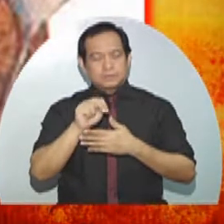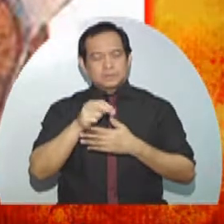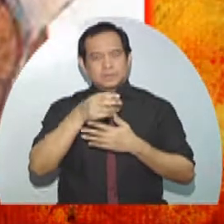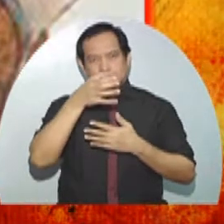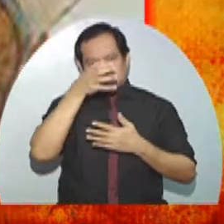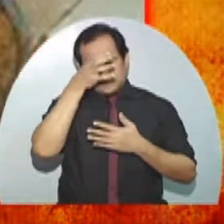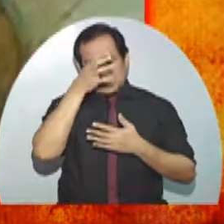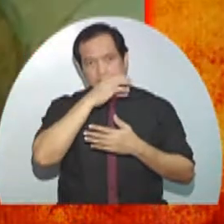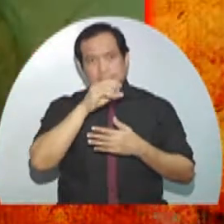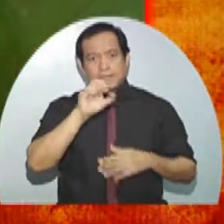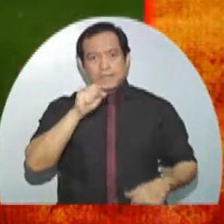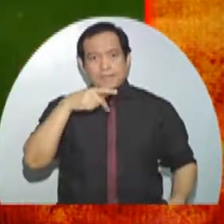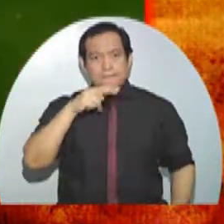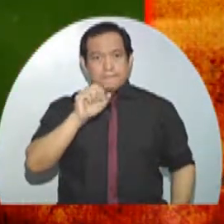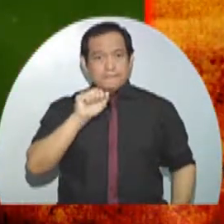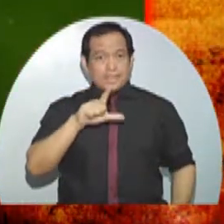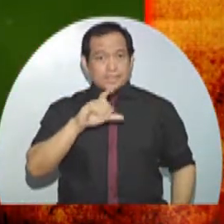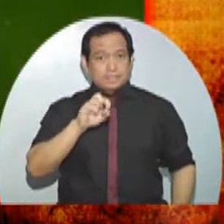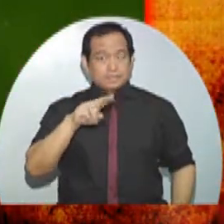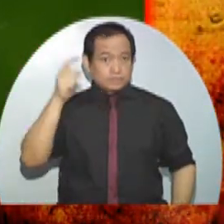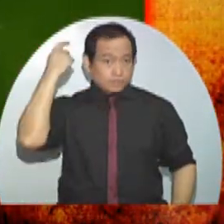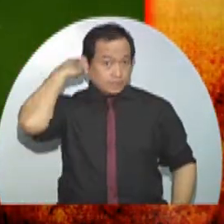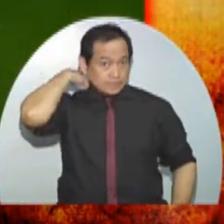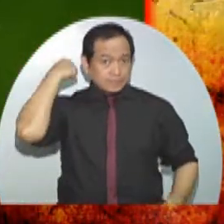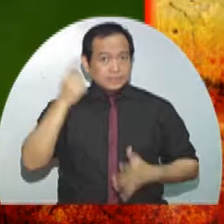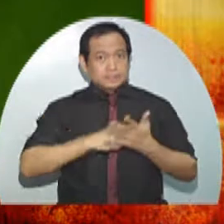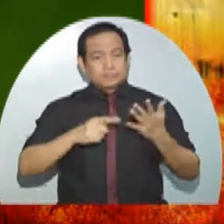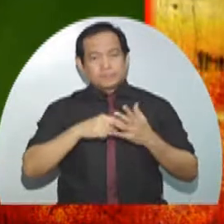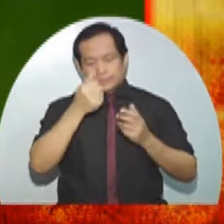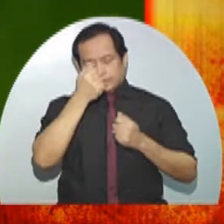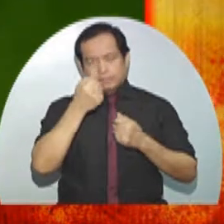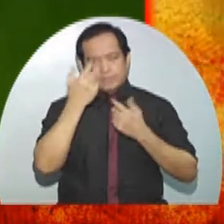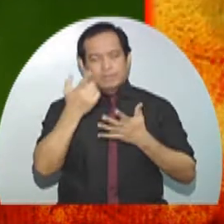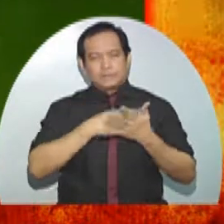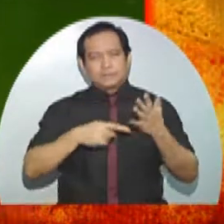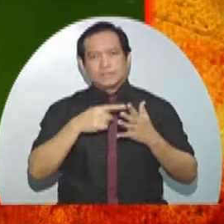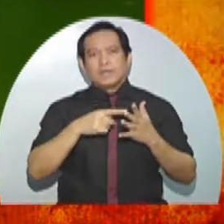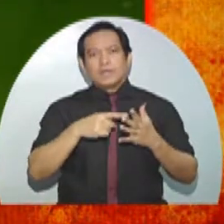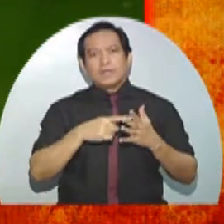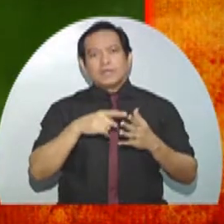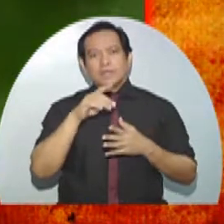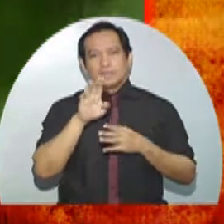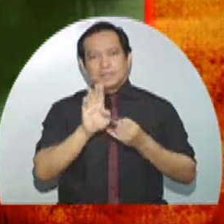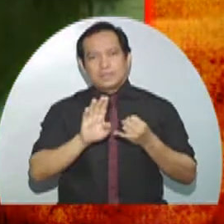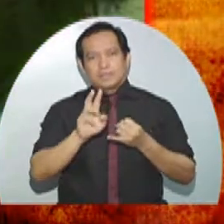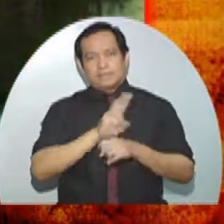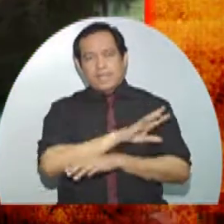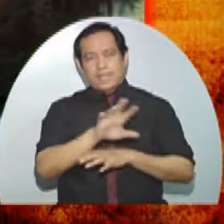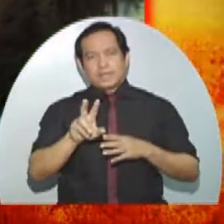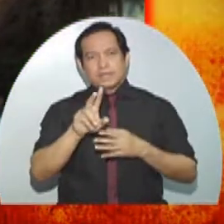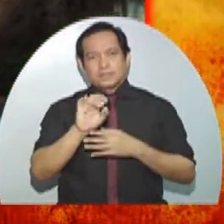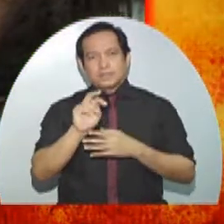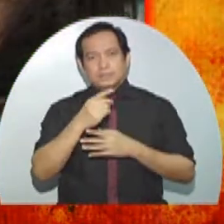spinal cord. Ang meningitis ay maaaring sanhi ng viral, bacterial, or fungal infection.